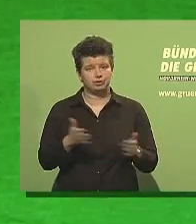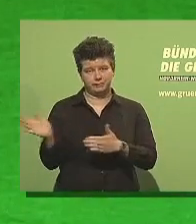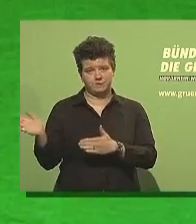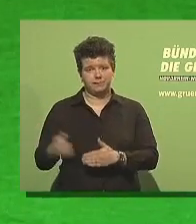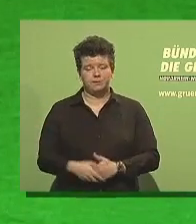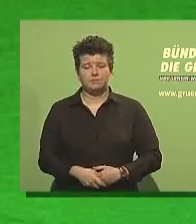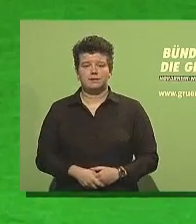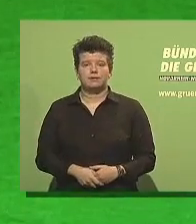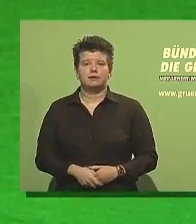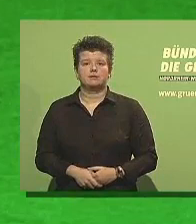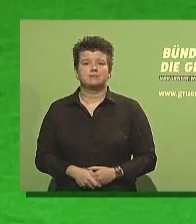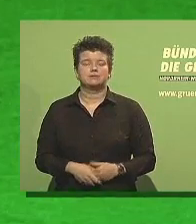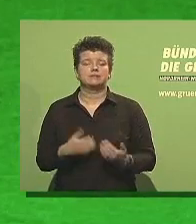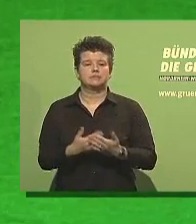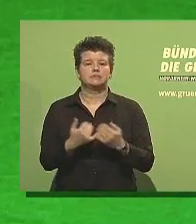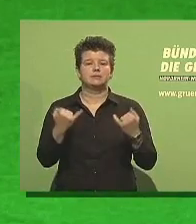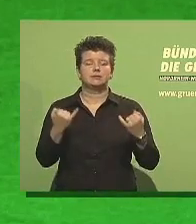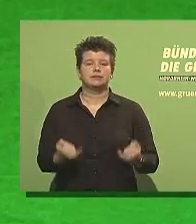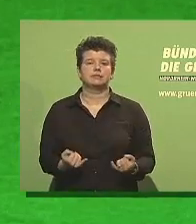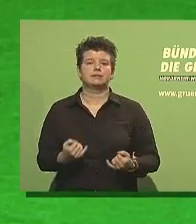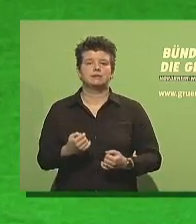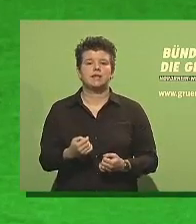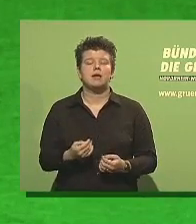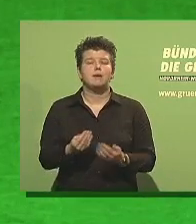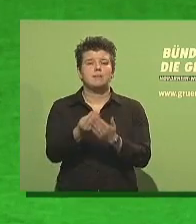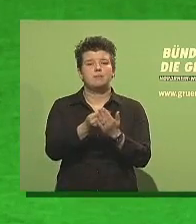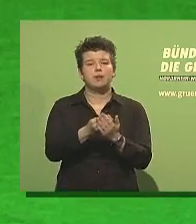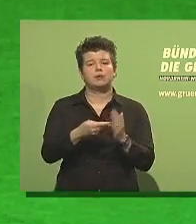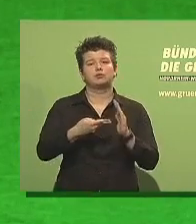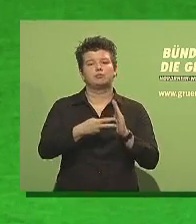muss sich ändern. Eine andere Bildungspolitik ist